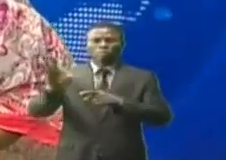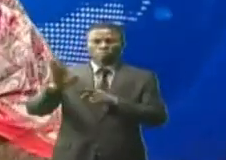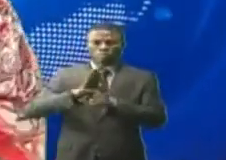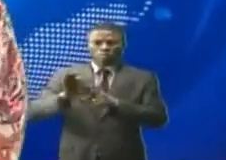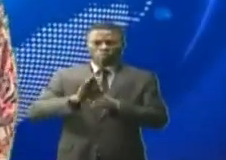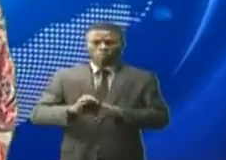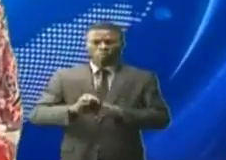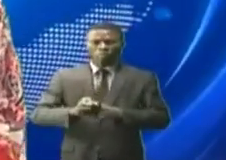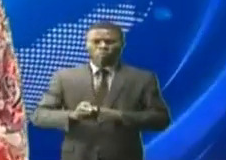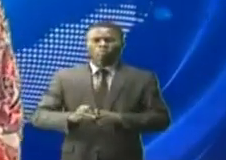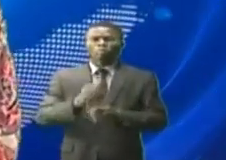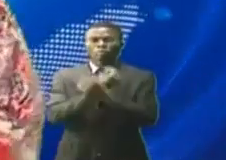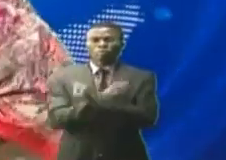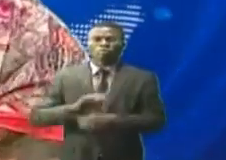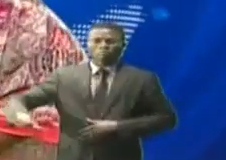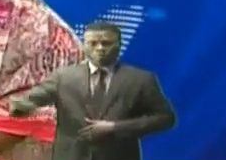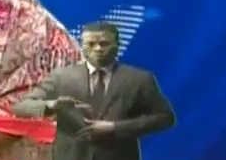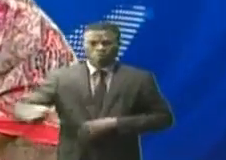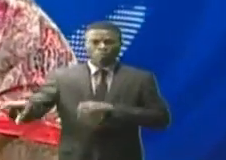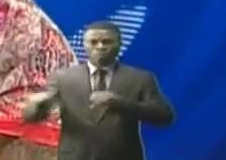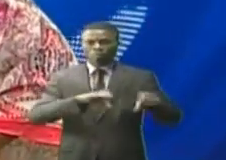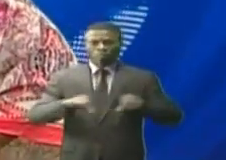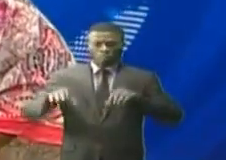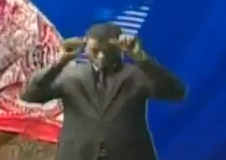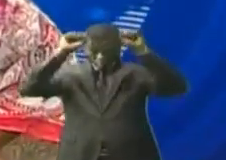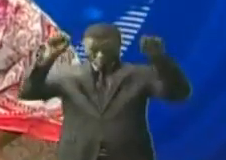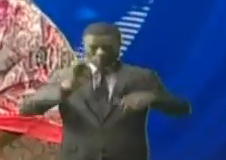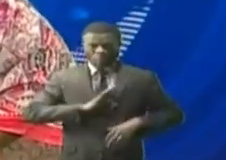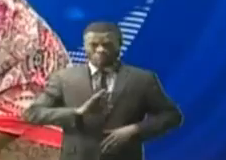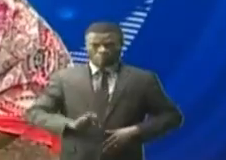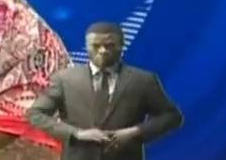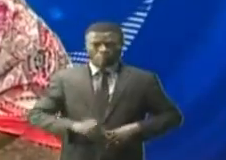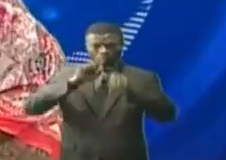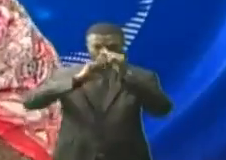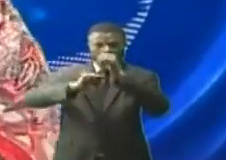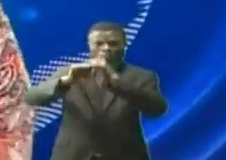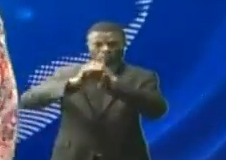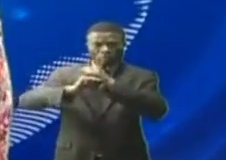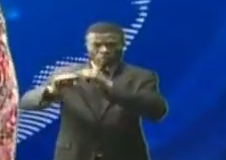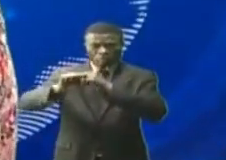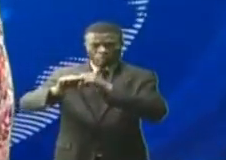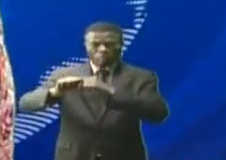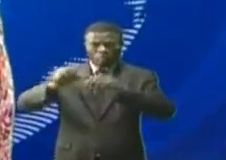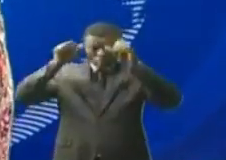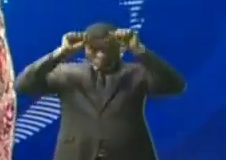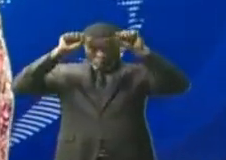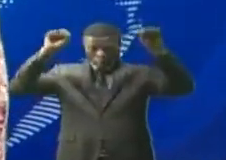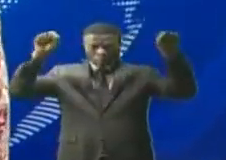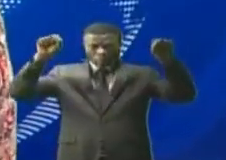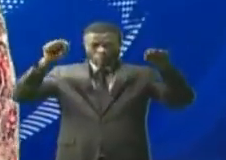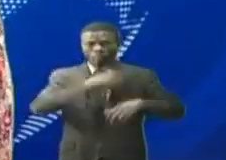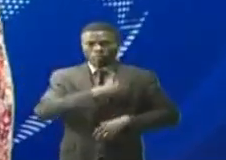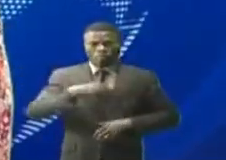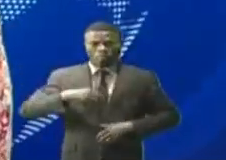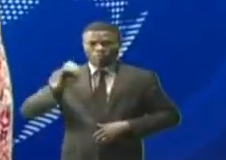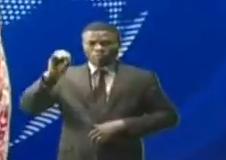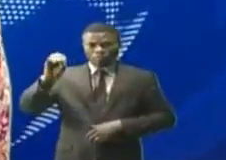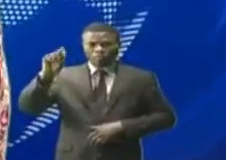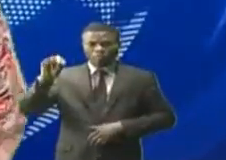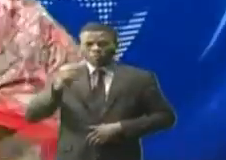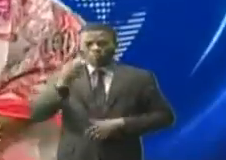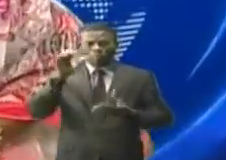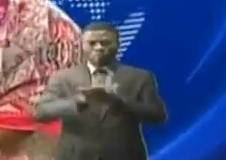de l'éveil patriotique ainsi que les actions du chef de l'État. Une sensibilisation faite par la présidente de l'ONG Moissia